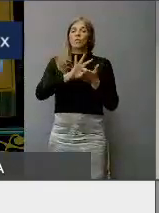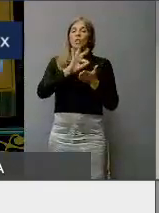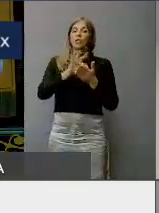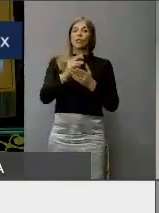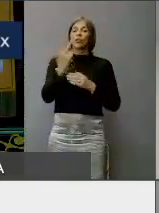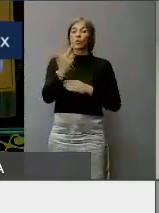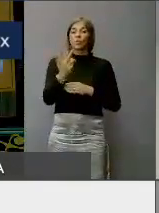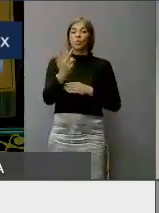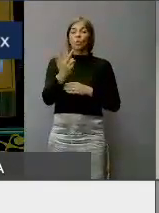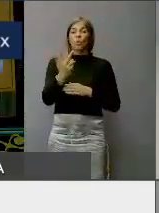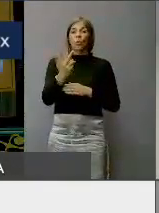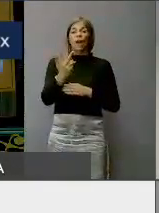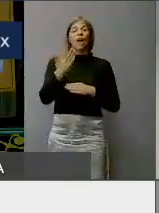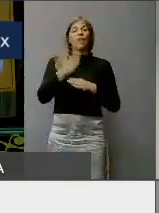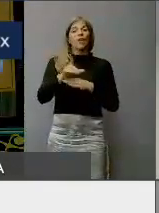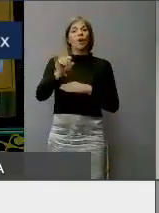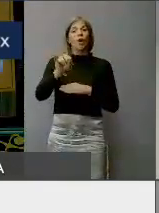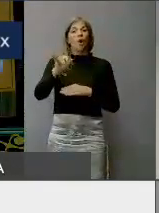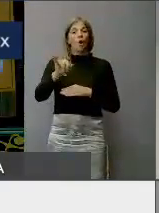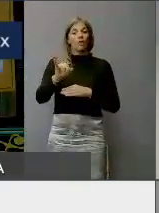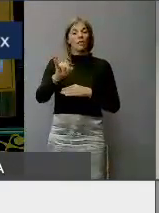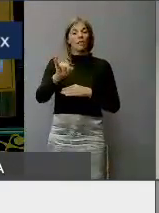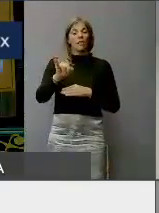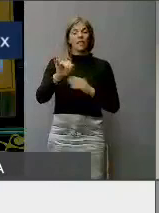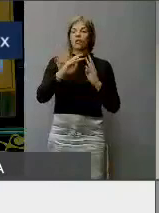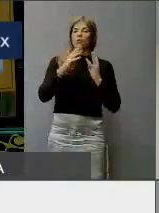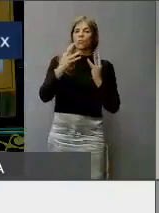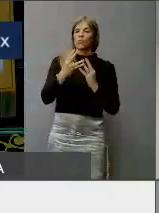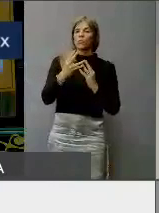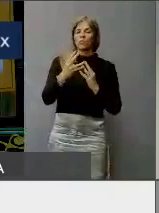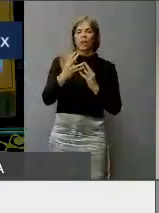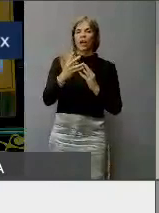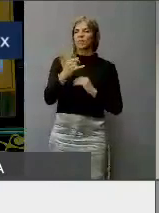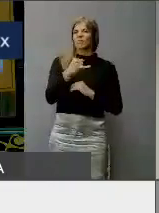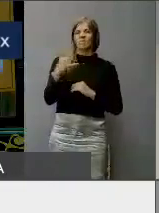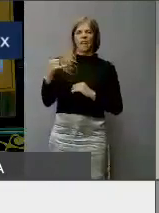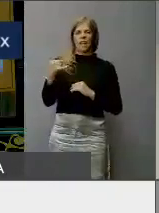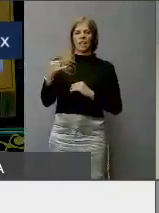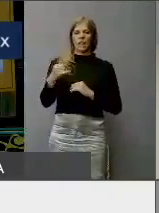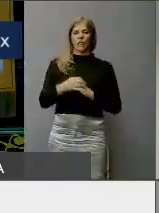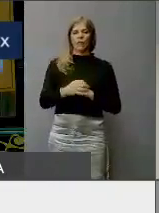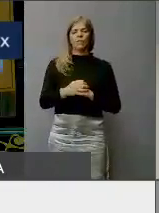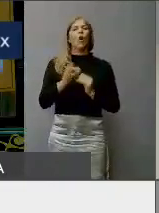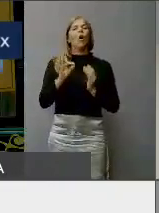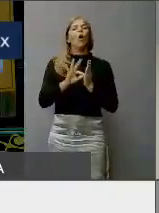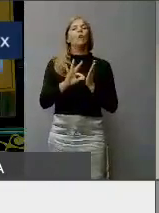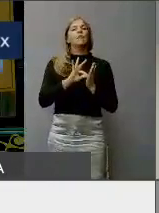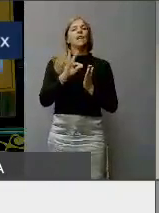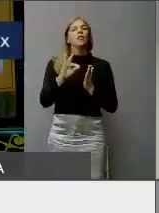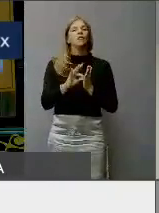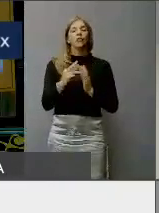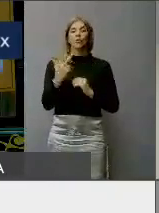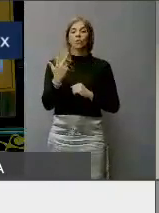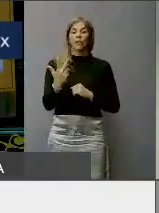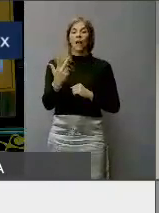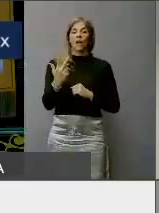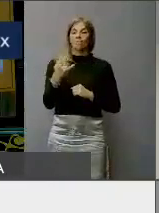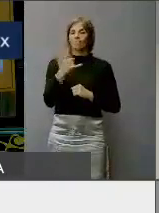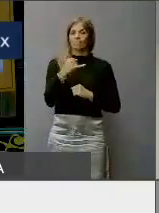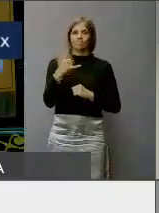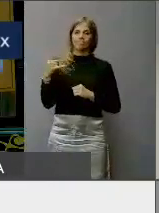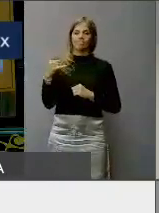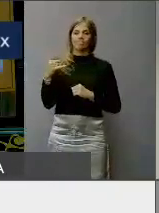giorno numero 2 negativo ordine del giorno numero 3 negativo